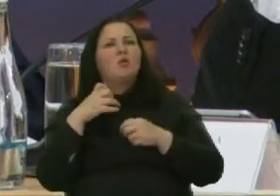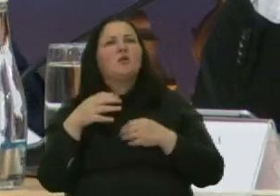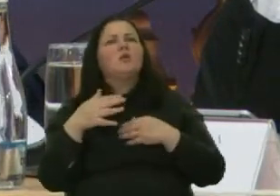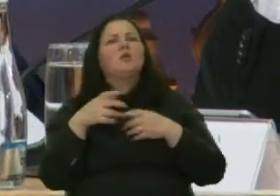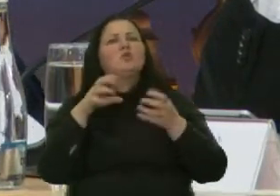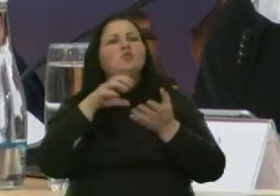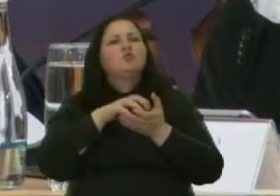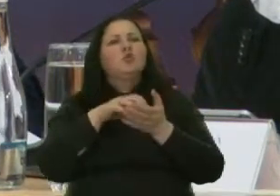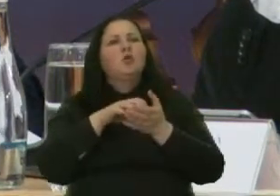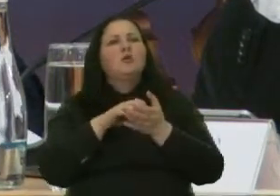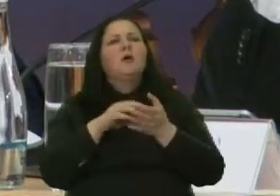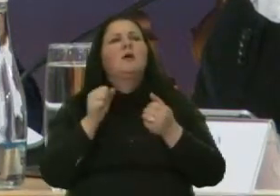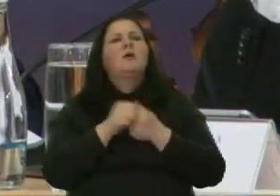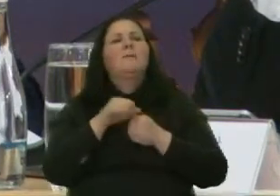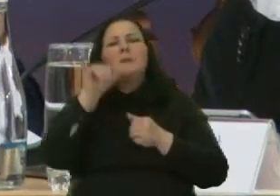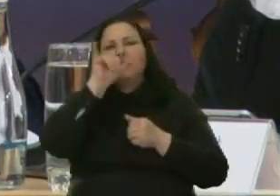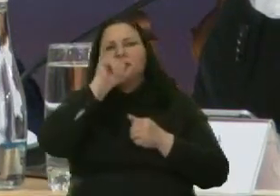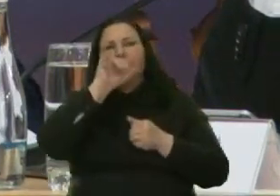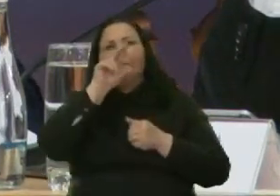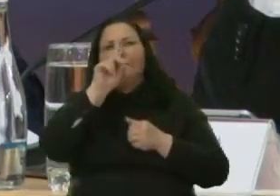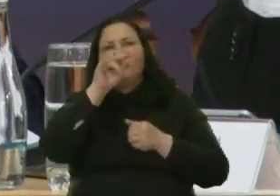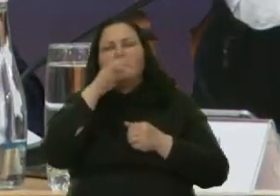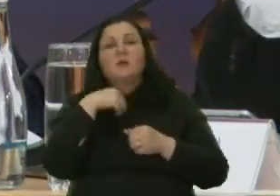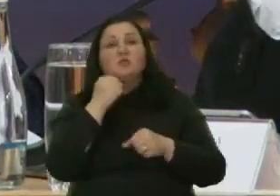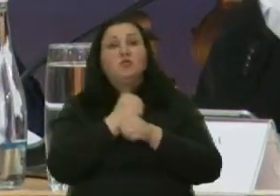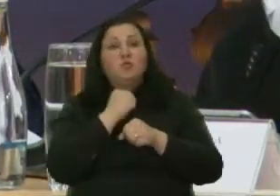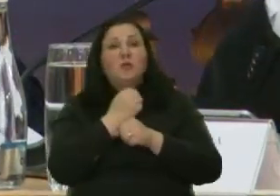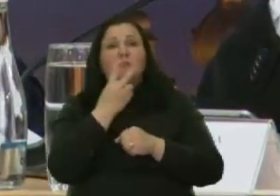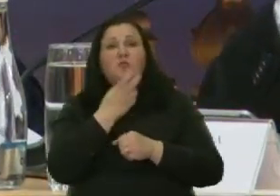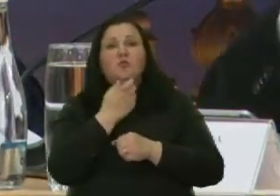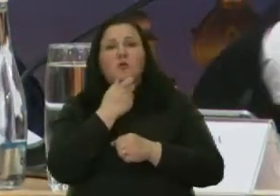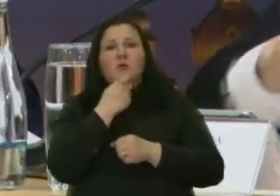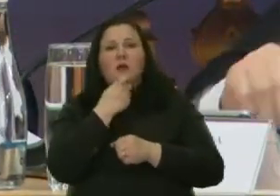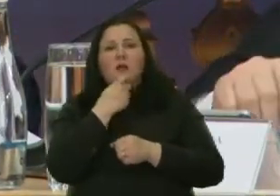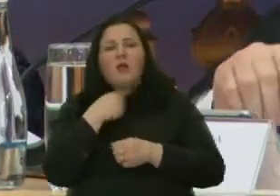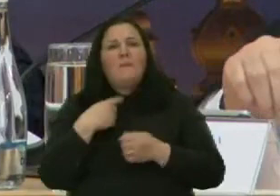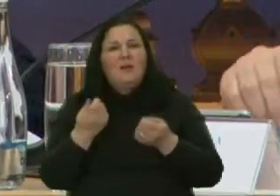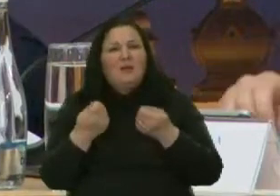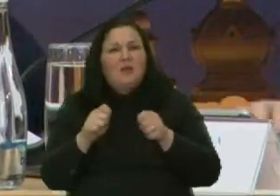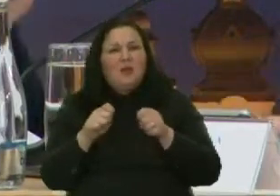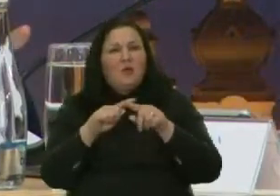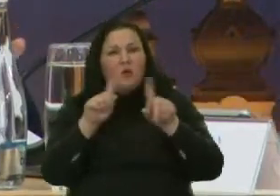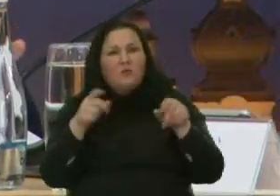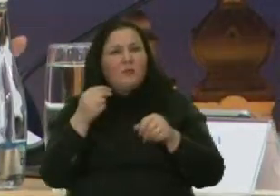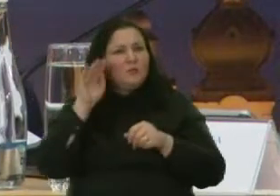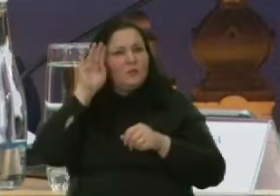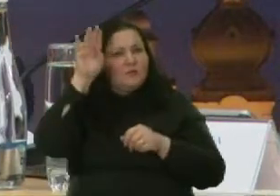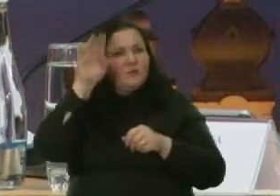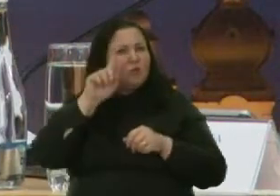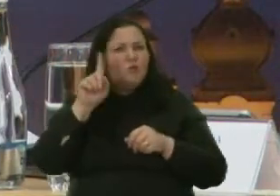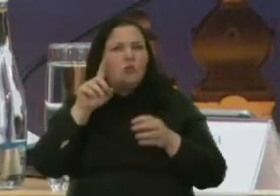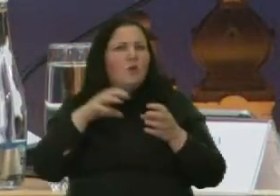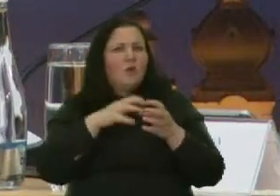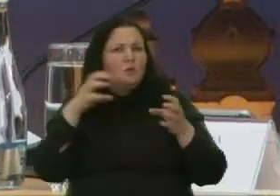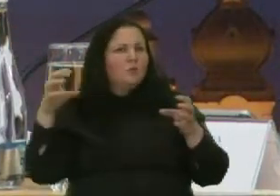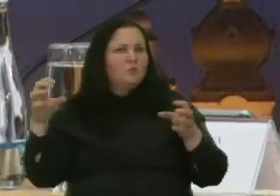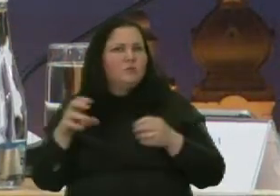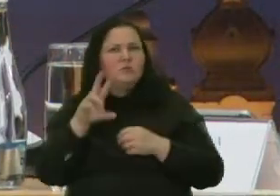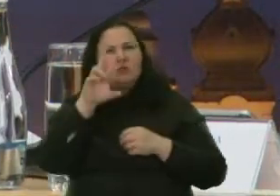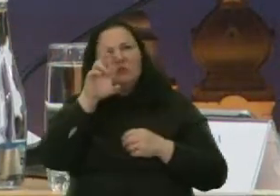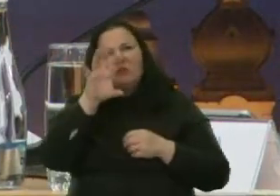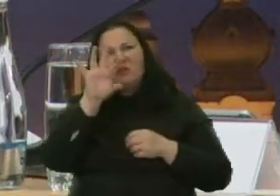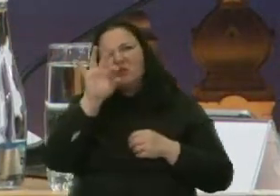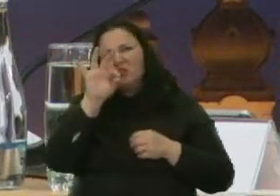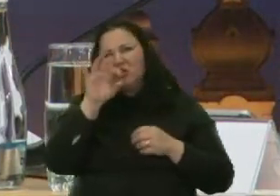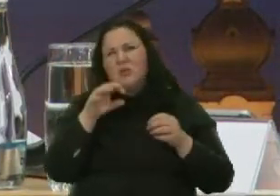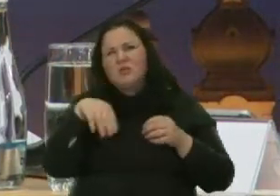pritax lucrăm de doi ani de zile am reziliat contractul pentru viitor în sensul că nu l am prelungit e o suprafață de vreo 300 350